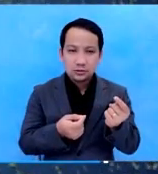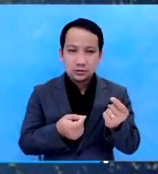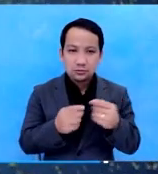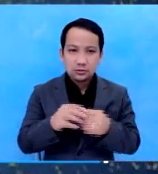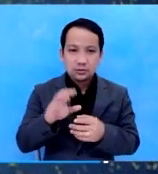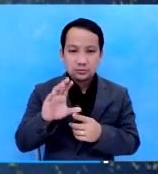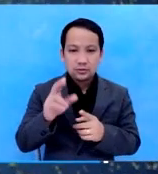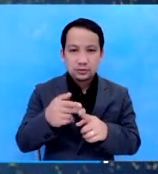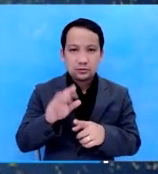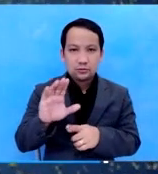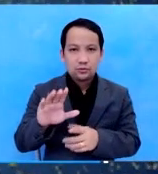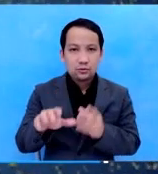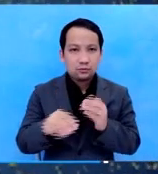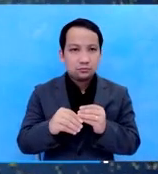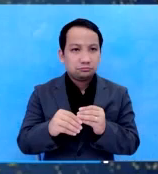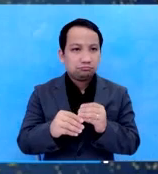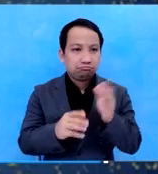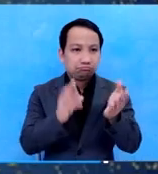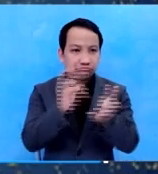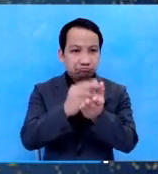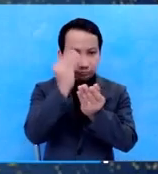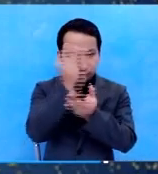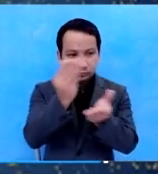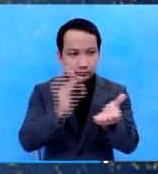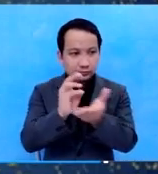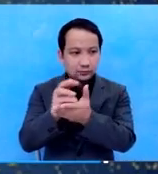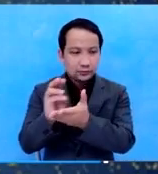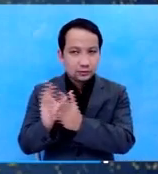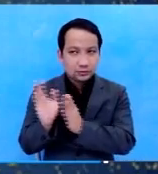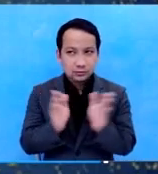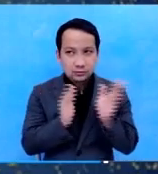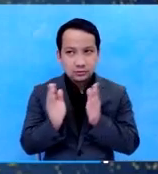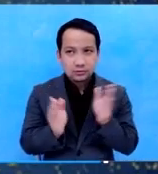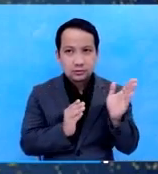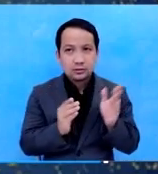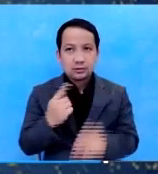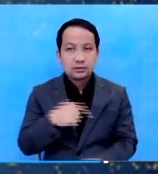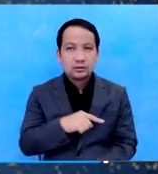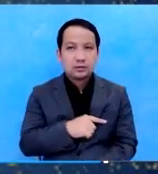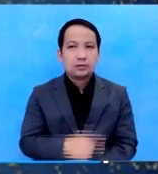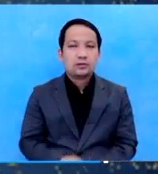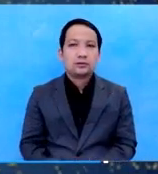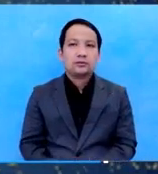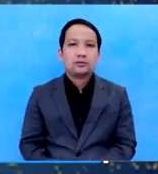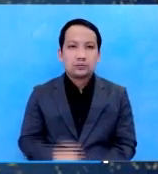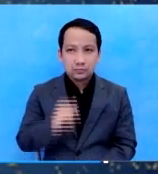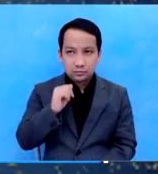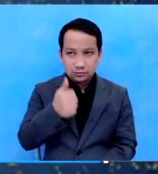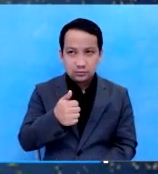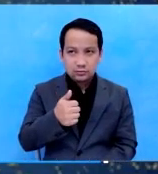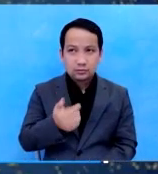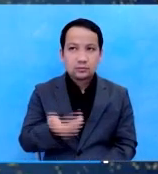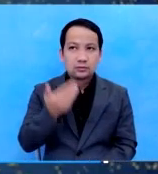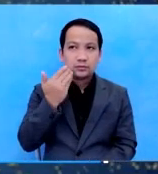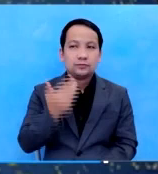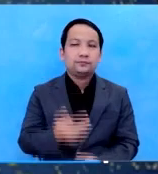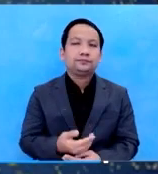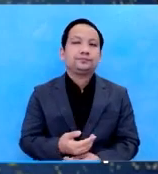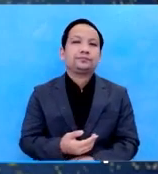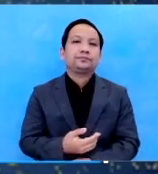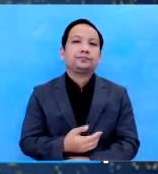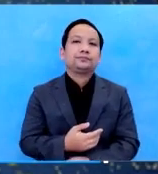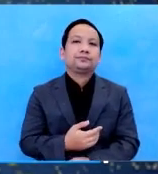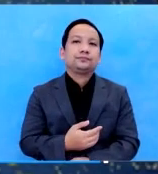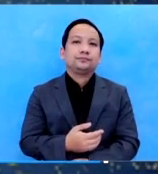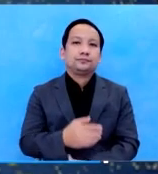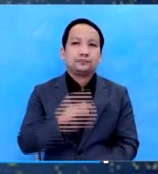municipalities for their preparations as well. And tomorrow morning, yung